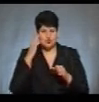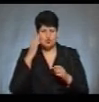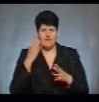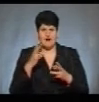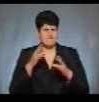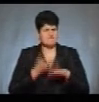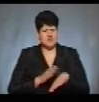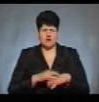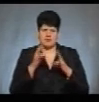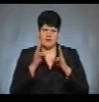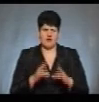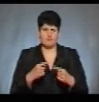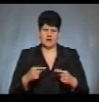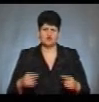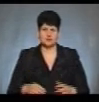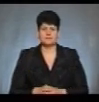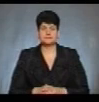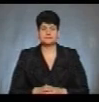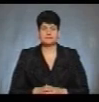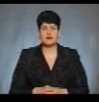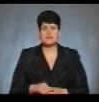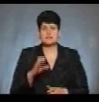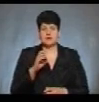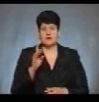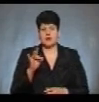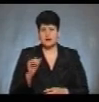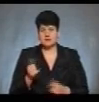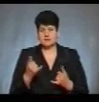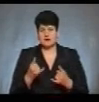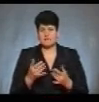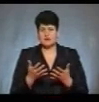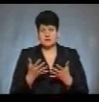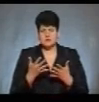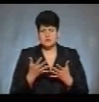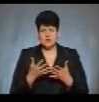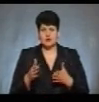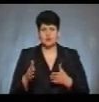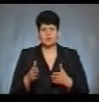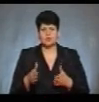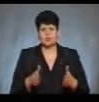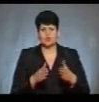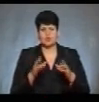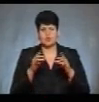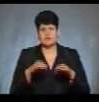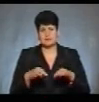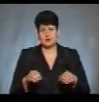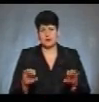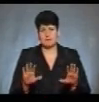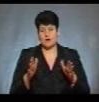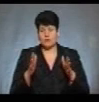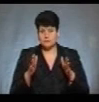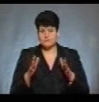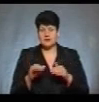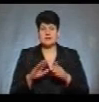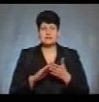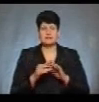травми. За словами Сергія Крети, зараз слідчі встановлюють деталі дорожньо-транспортної пригоди. Станом на